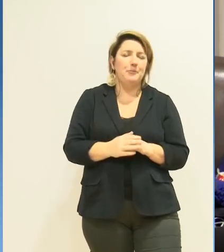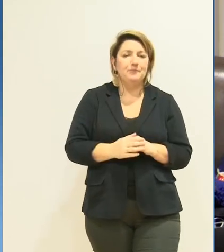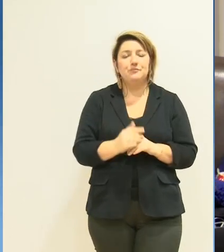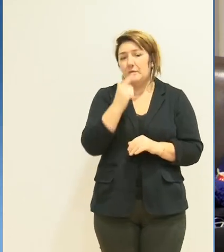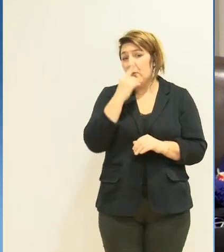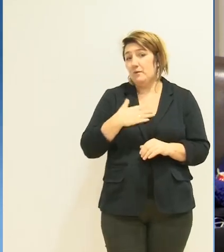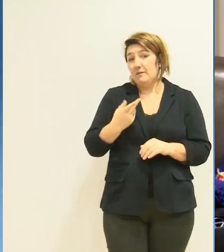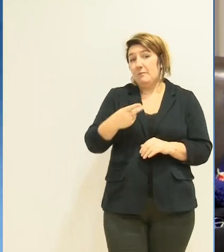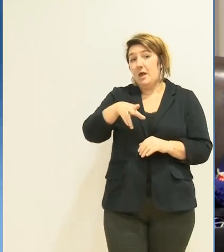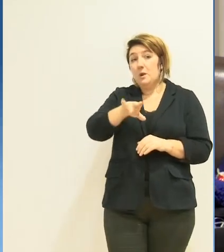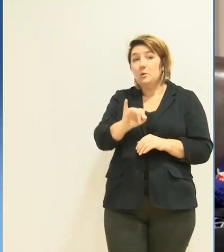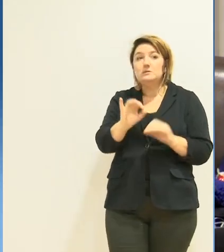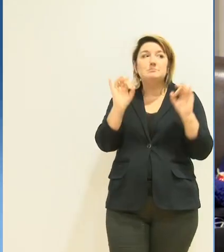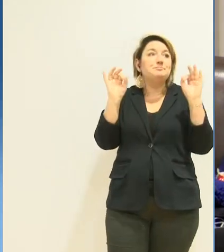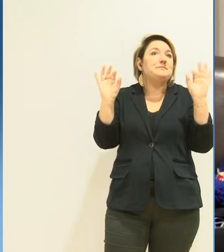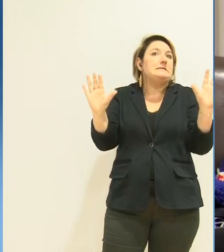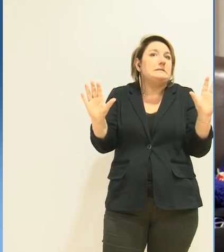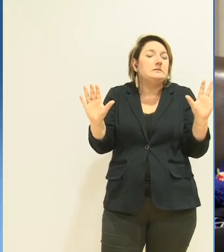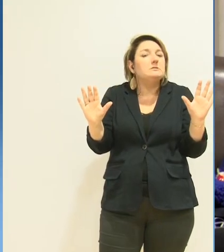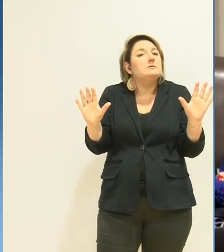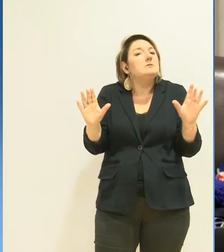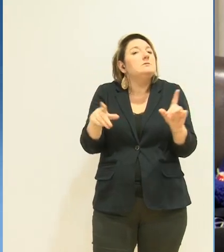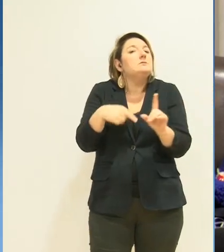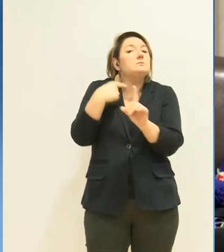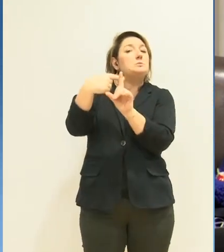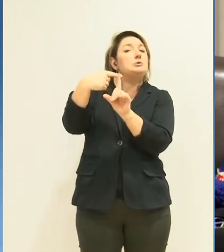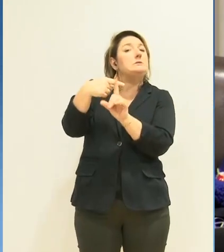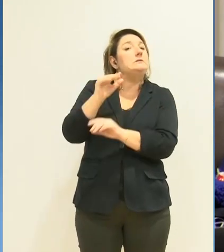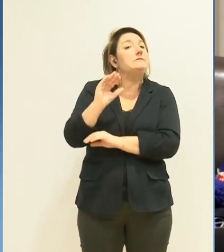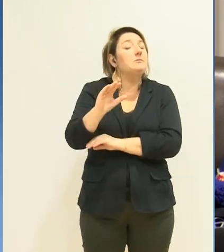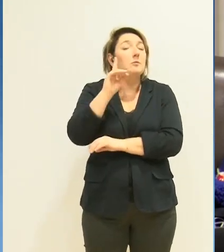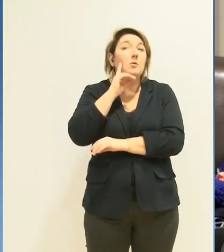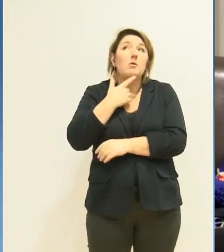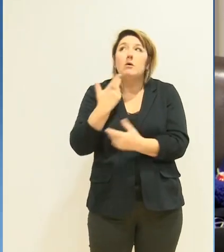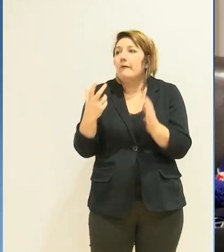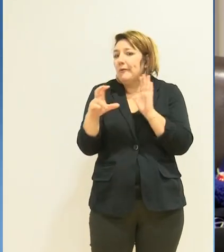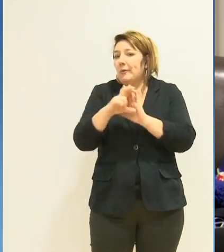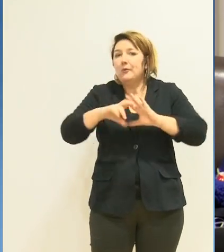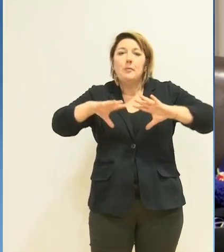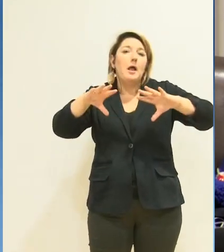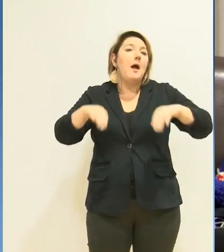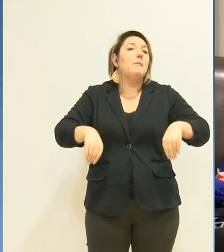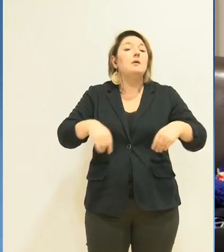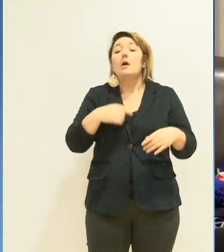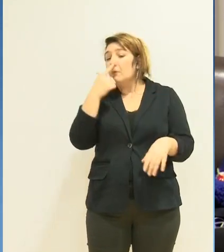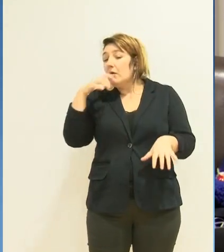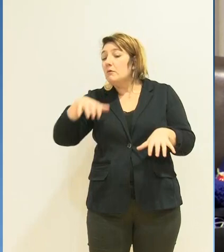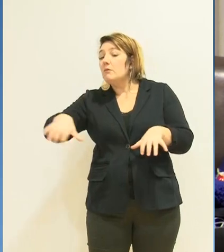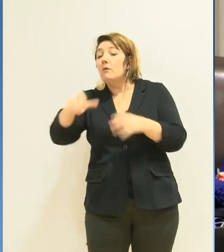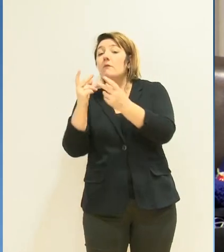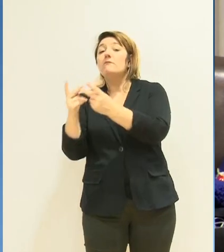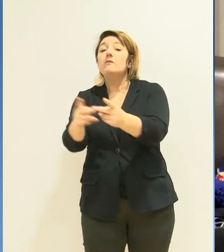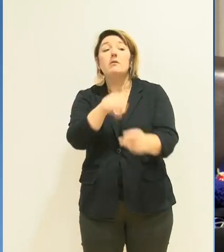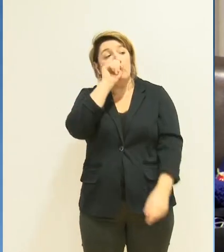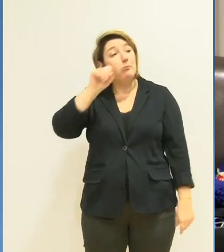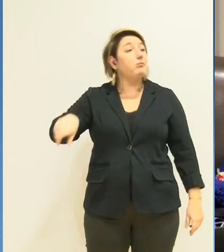se paie lui relève d'une démarche est quand même évidemment positive parce qu'on ne peut pas habiter grenoble et se désintéresser de ce qui se passe à côté et tout à fait